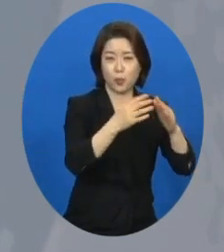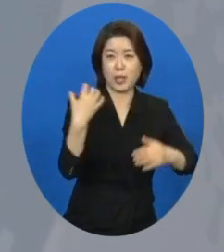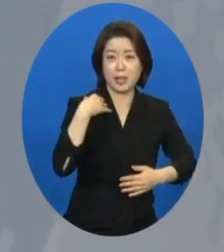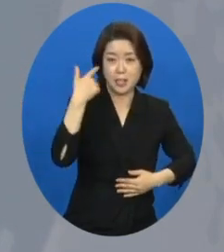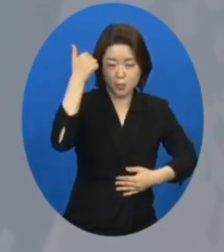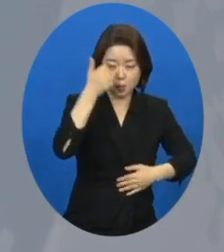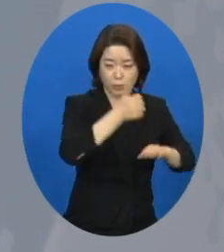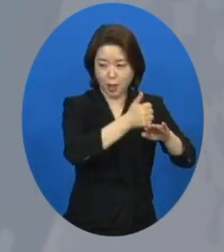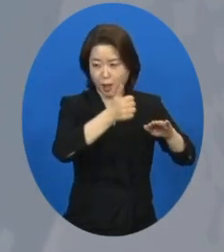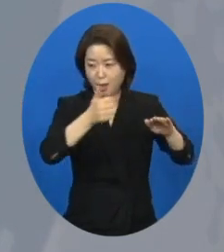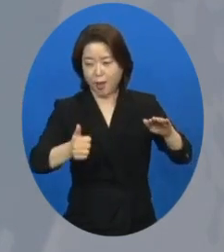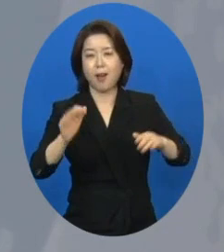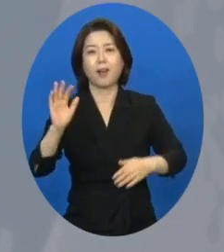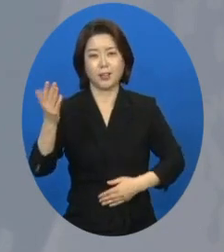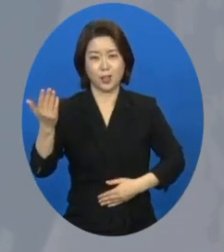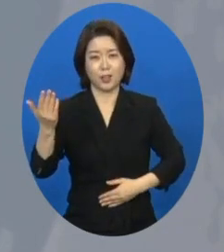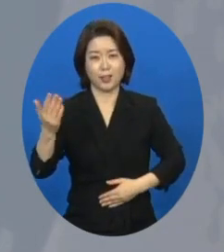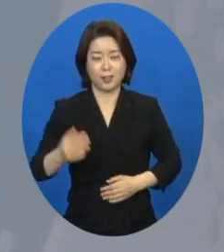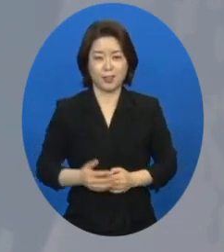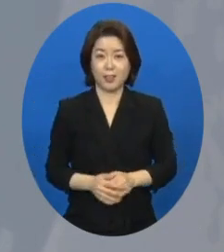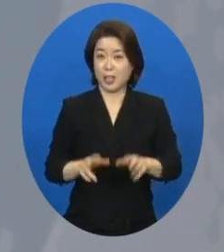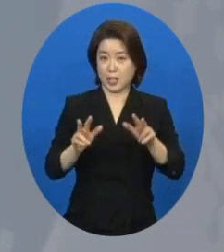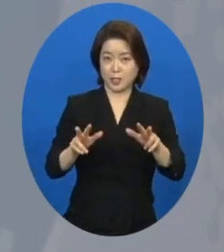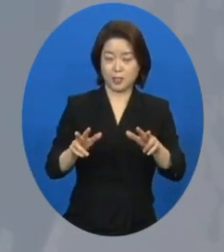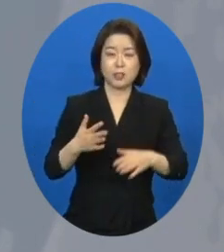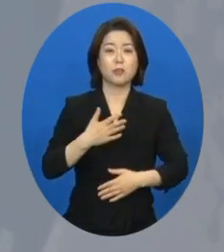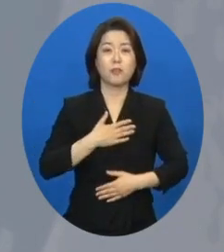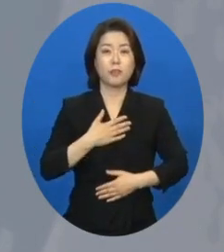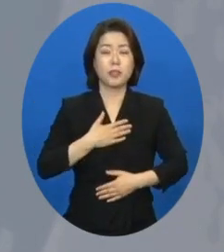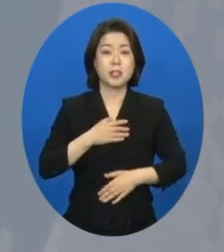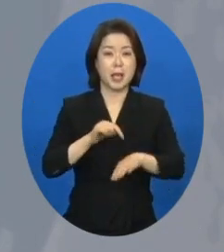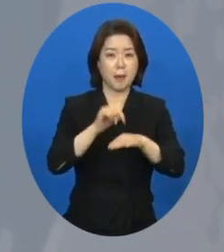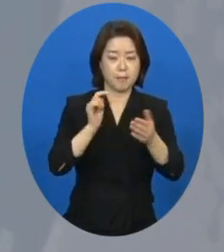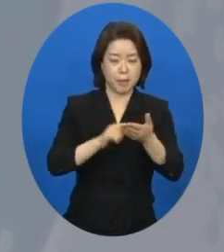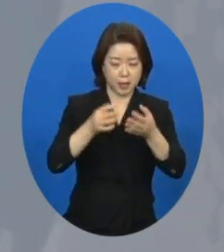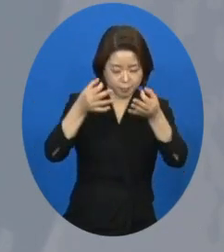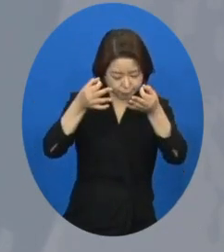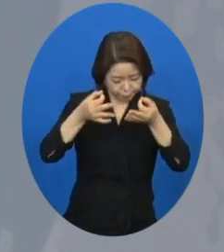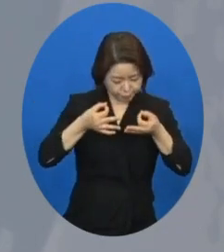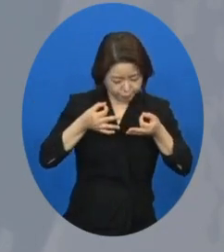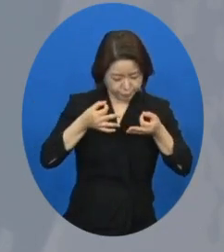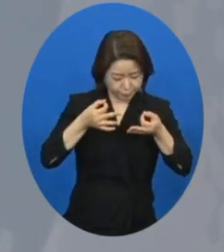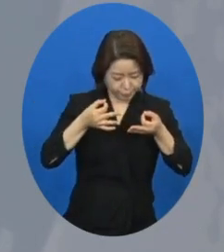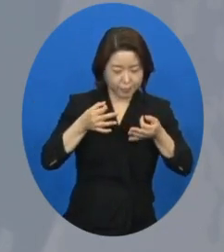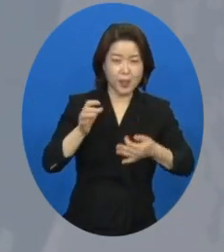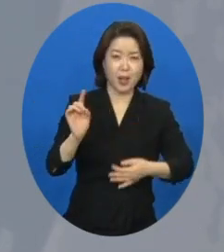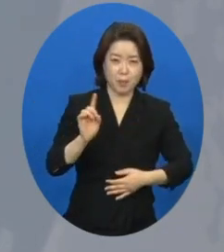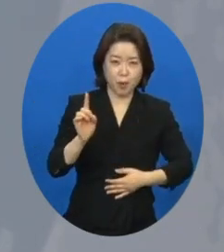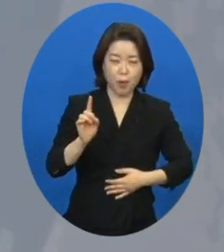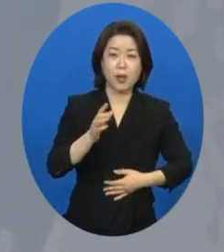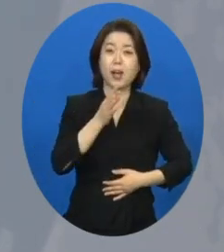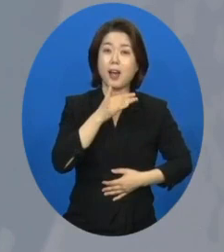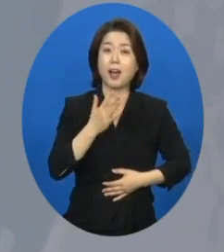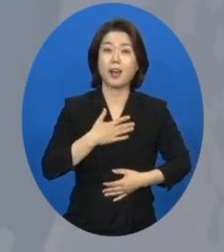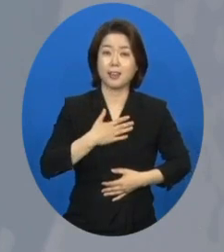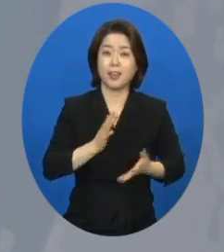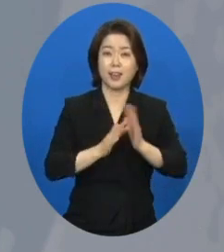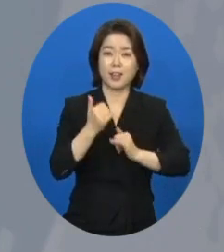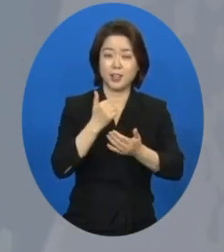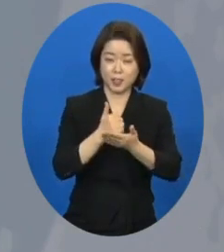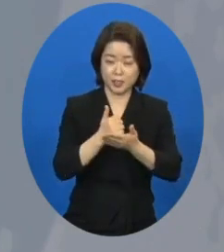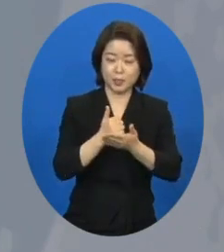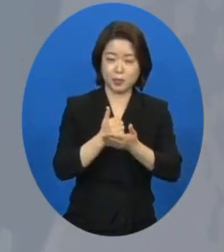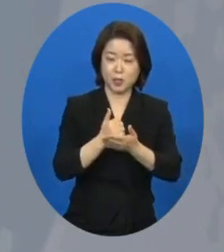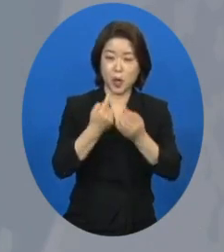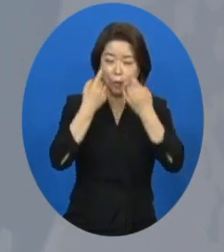하게 됩니다. 지금 제 심정을 가만히 돌아보니 아, 내가 예수님을 여전히